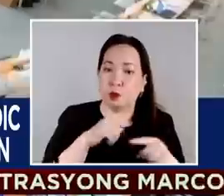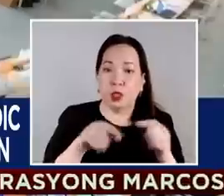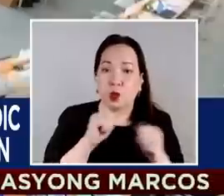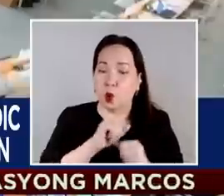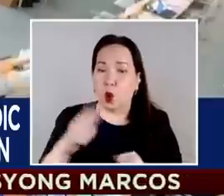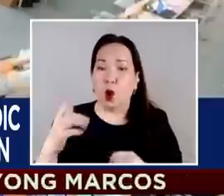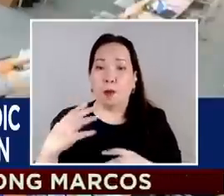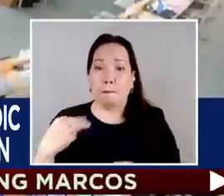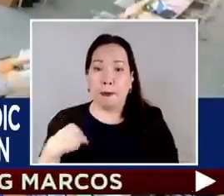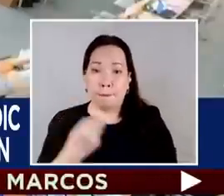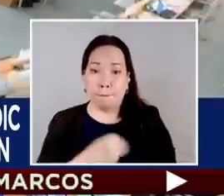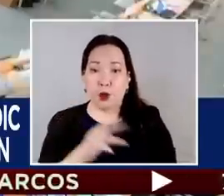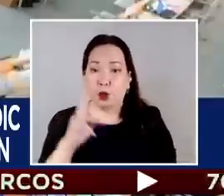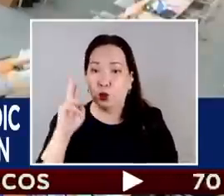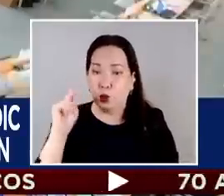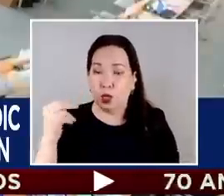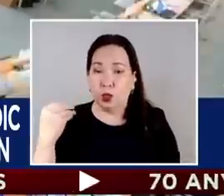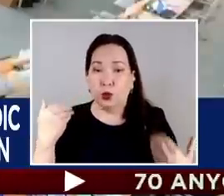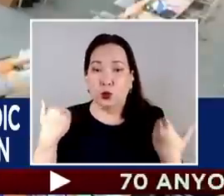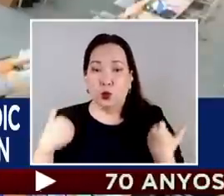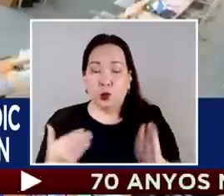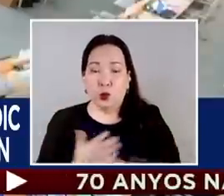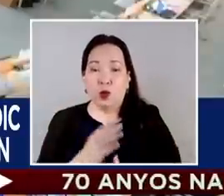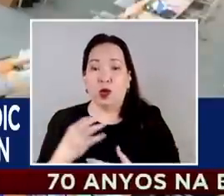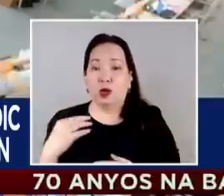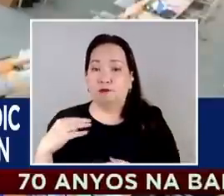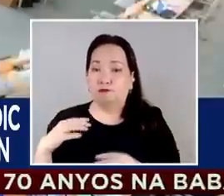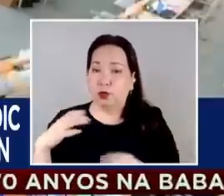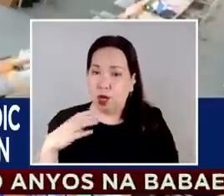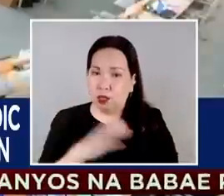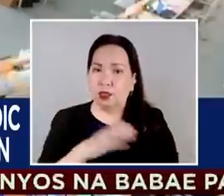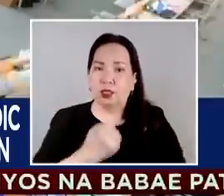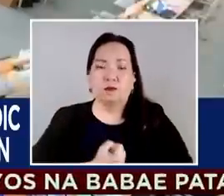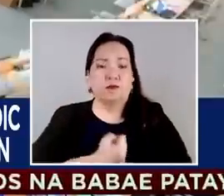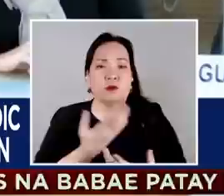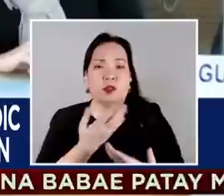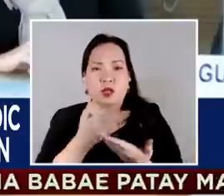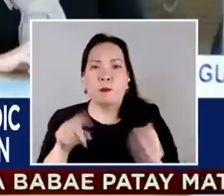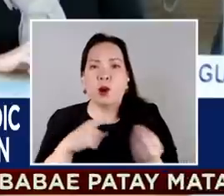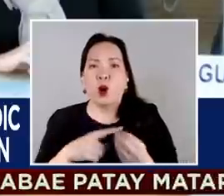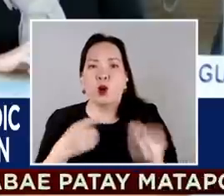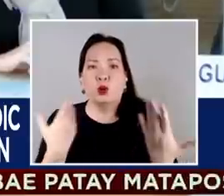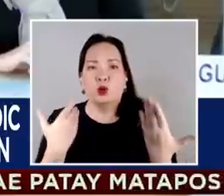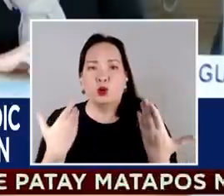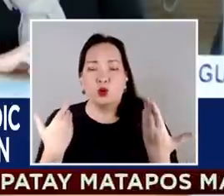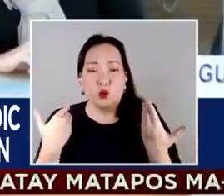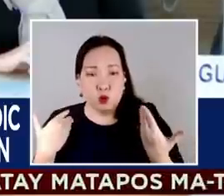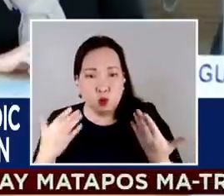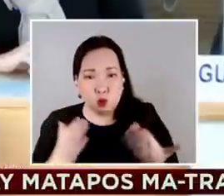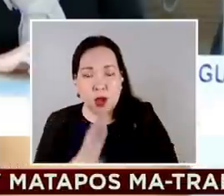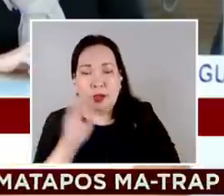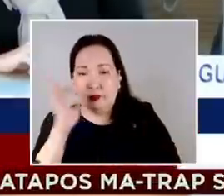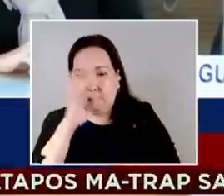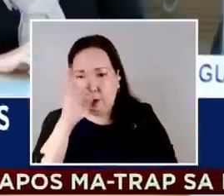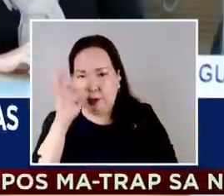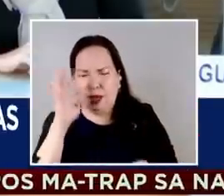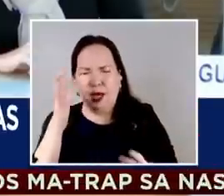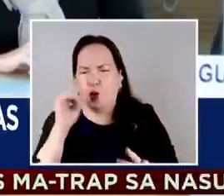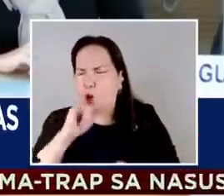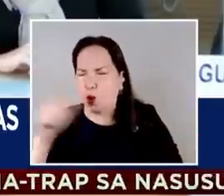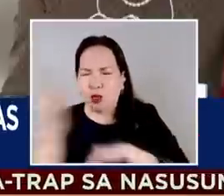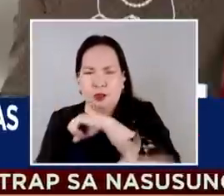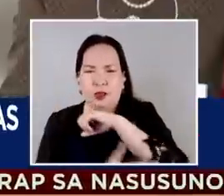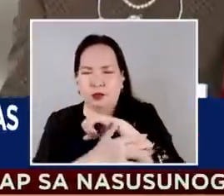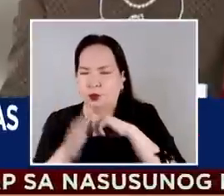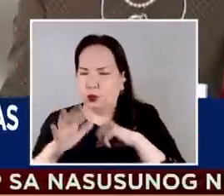Rights Council ay malayang makakapagkomento sa sitwasyon ng karapatang pantao sa isang bansa. Kabilang sa mga nanawagan na imbestigahan ng mga